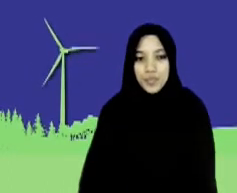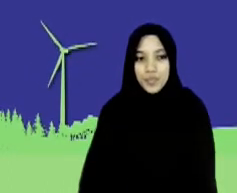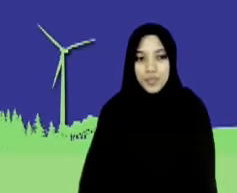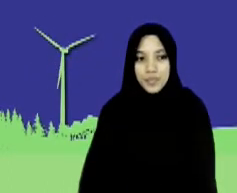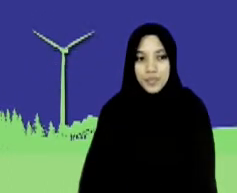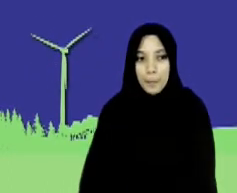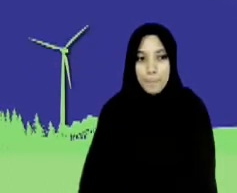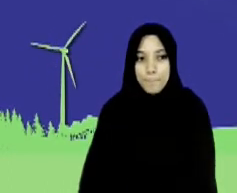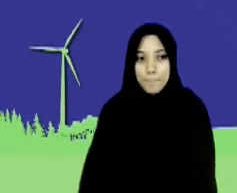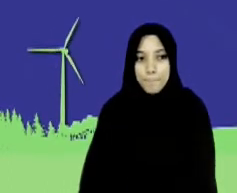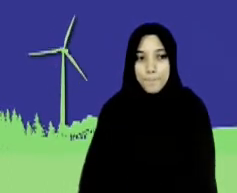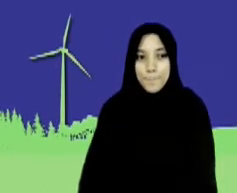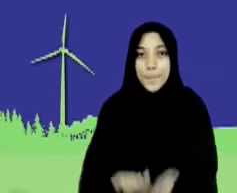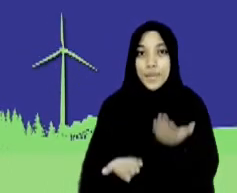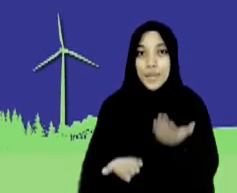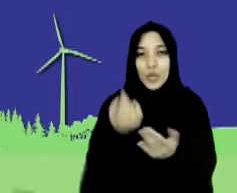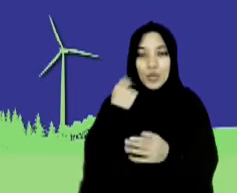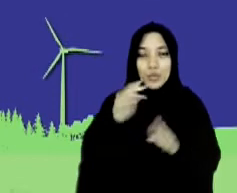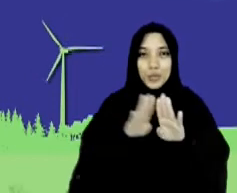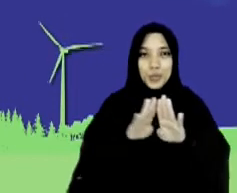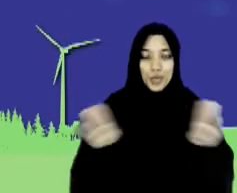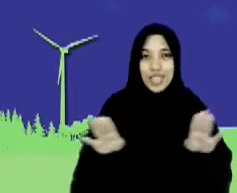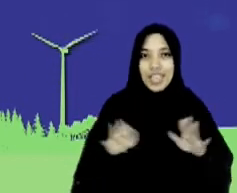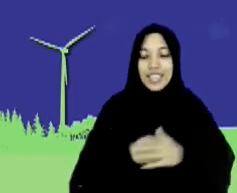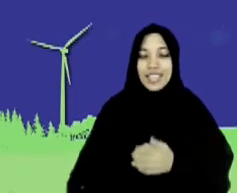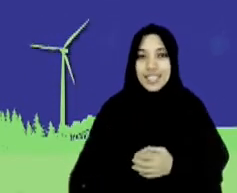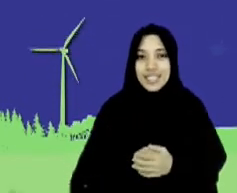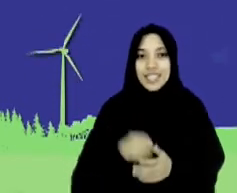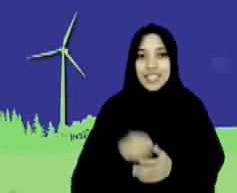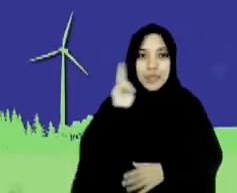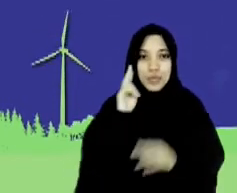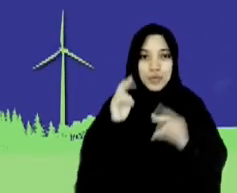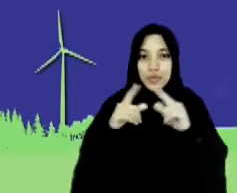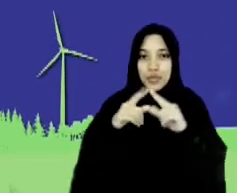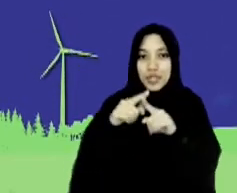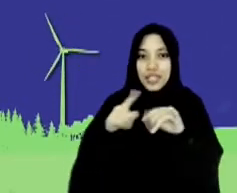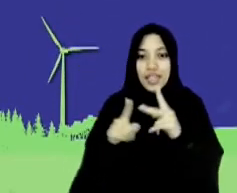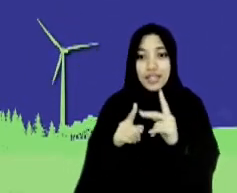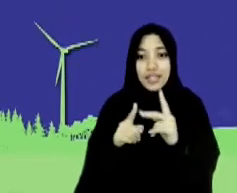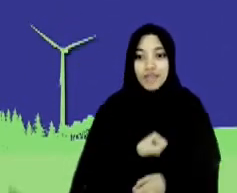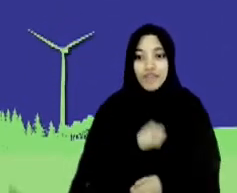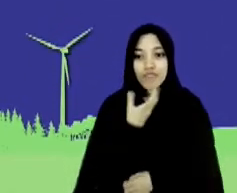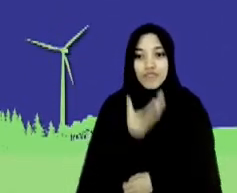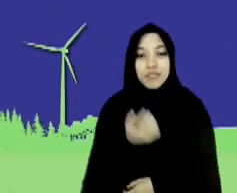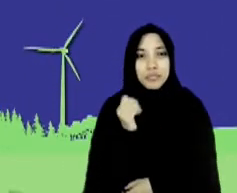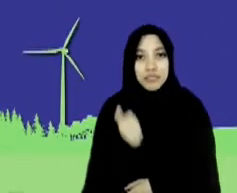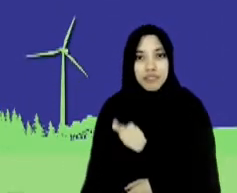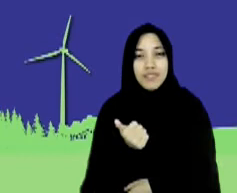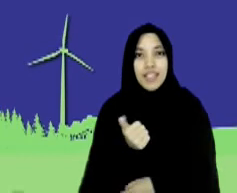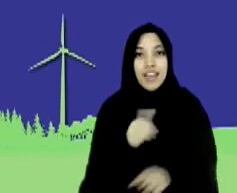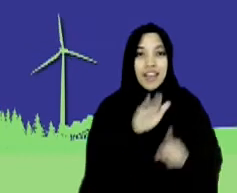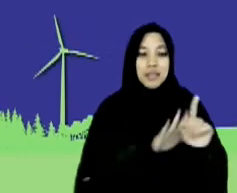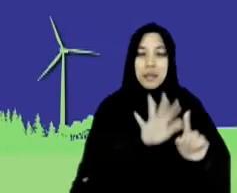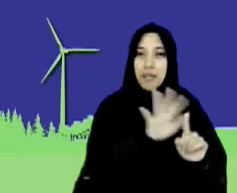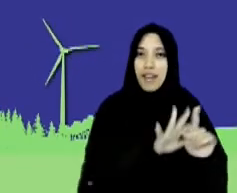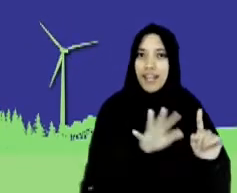eh sebagai e pembuka Bu eh Bu Rati mungkin bisa menyampaikan eh Apa yang melatar belakangi